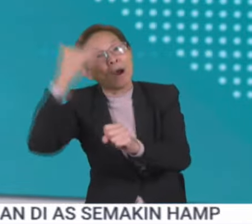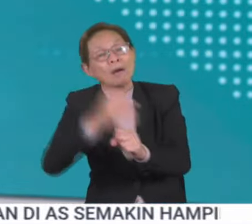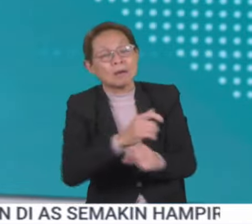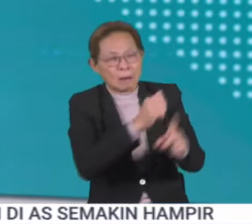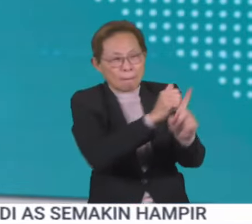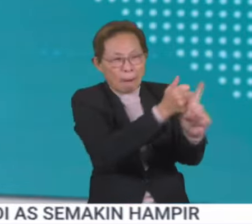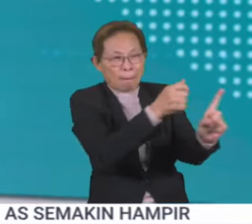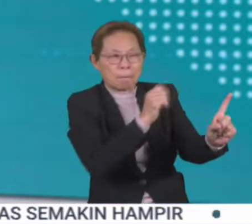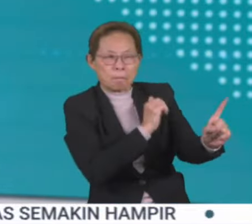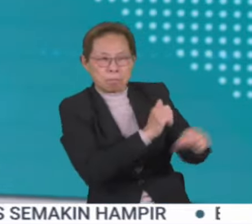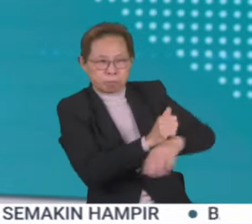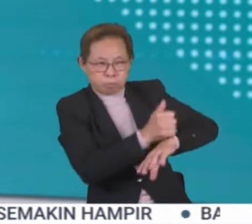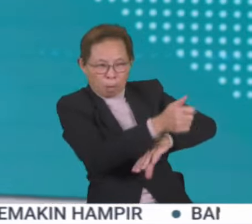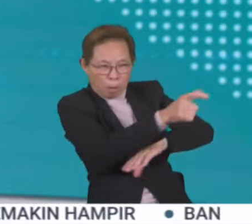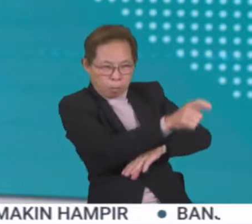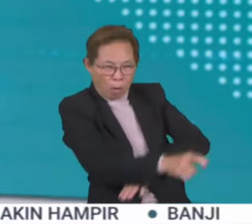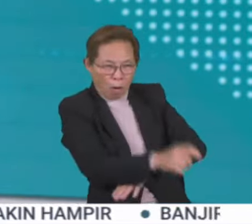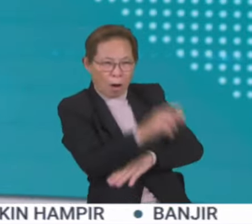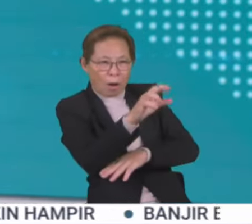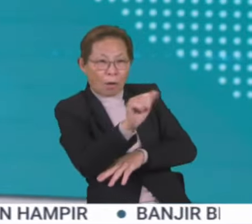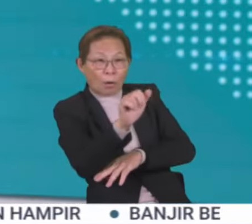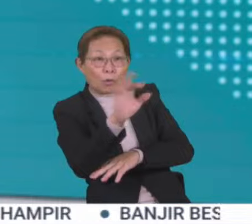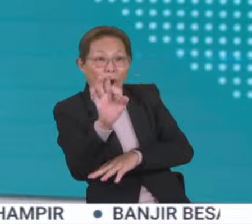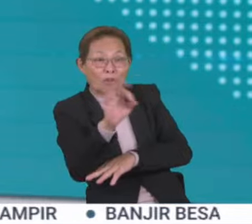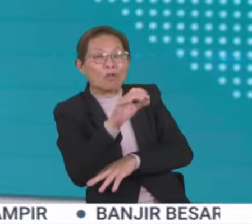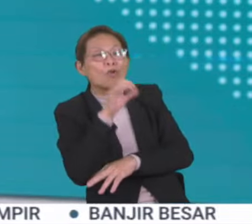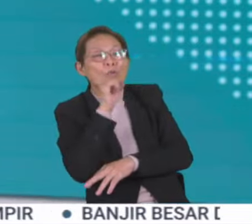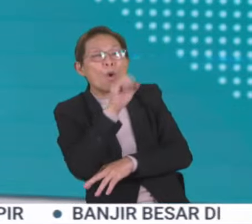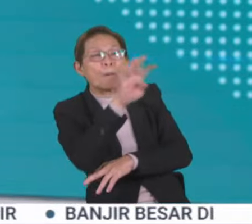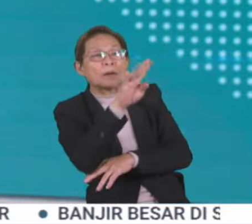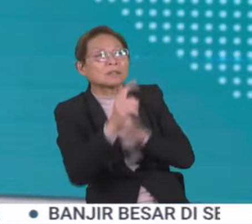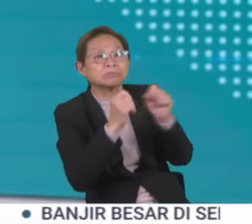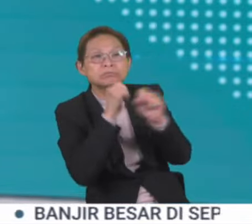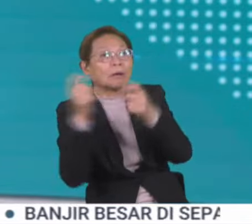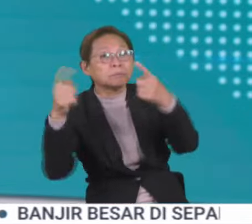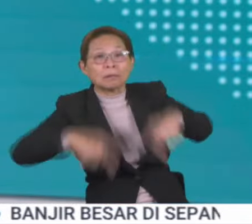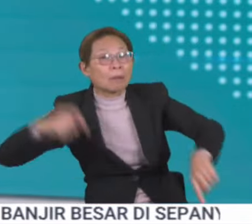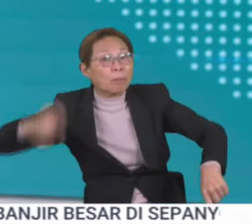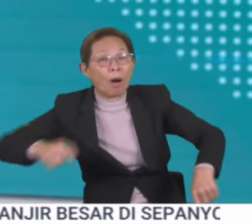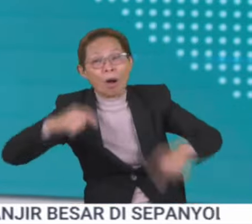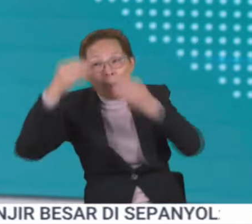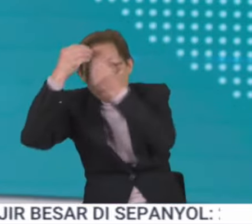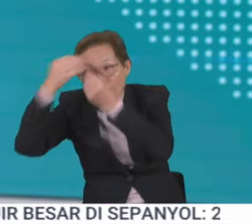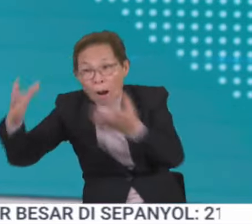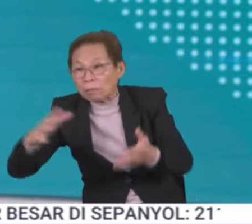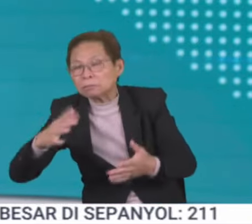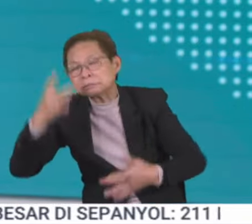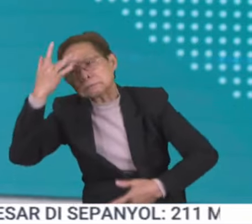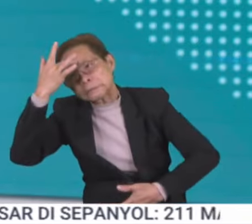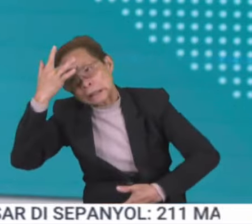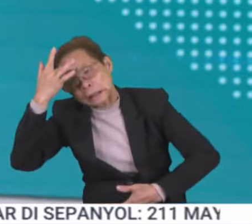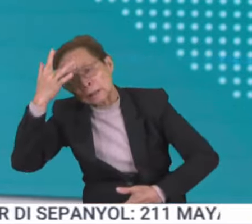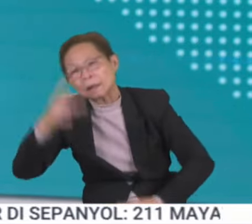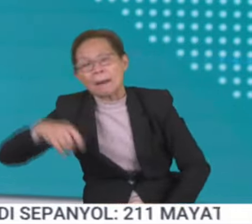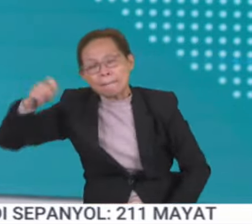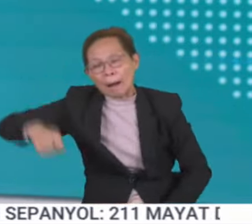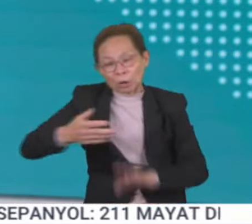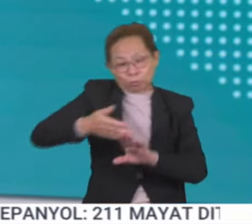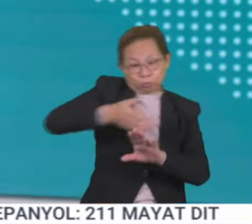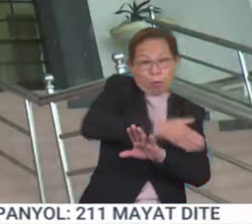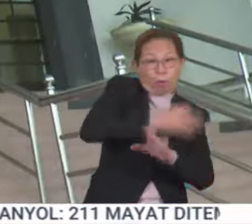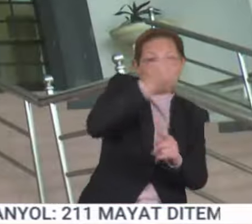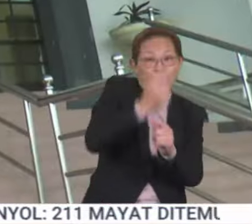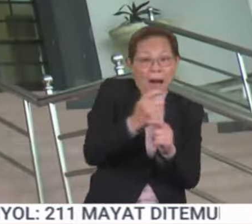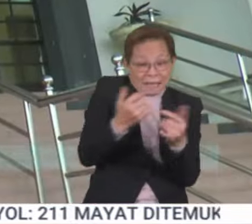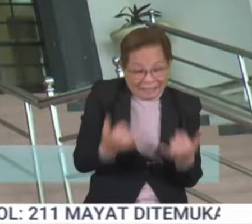tertuduh rosmaini Abdul Rauf 41 tahun tidak hadir ke mahkamah selepas dimaklumkan tidak sihat mahkamah sebelum ini